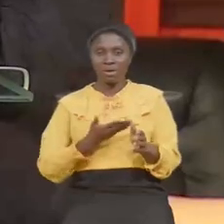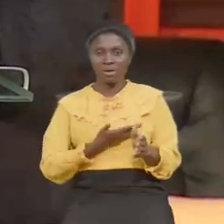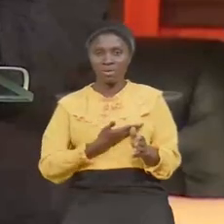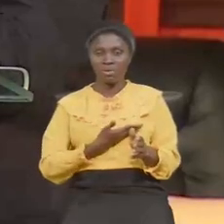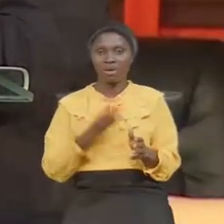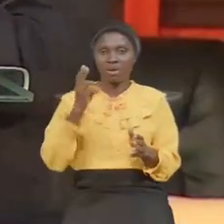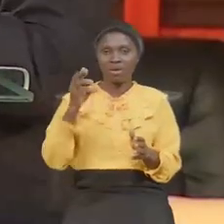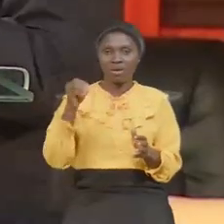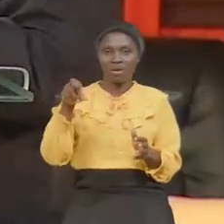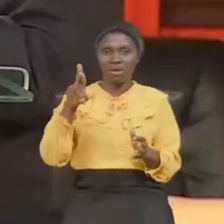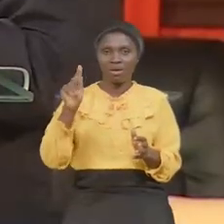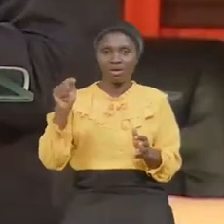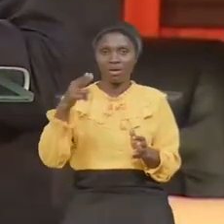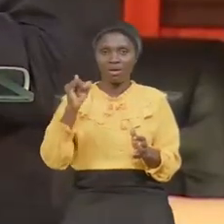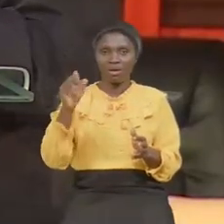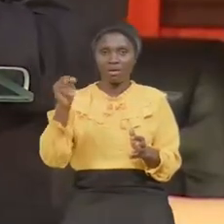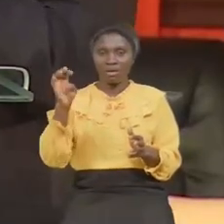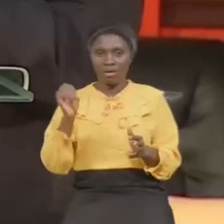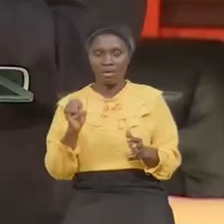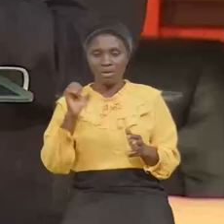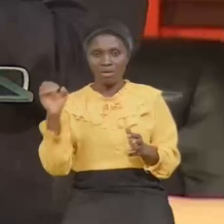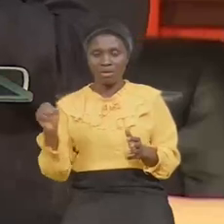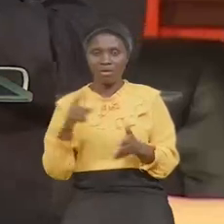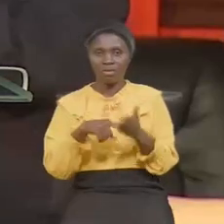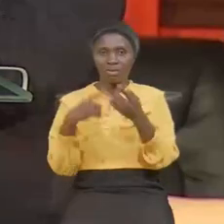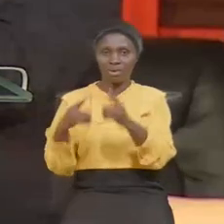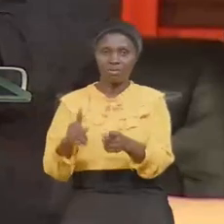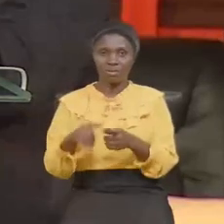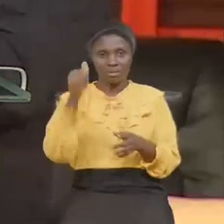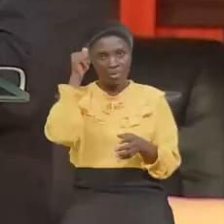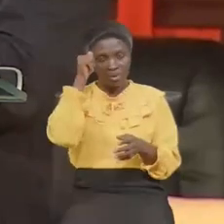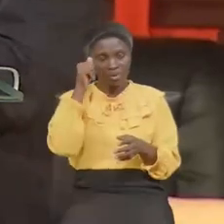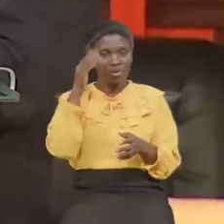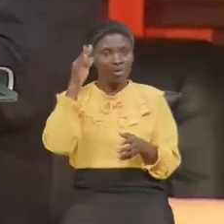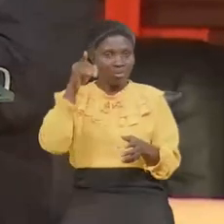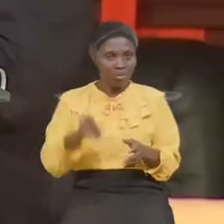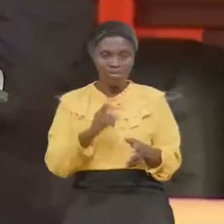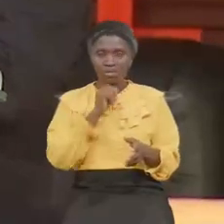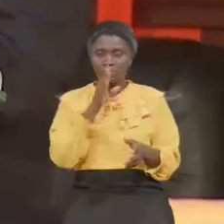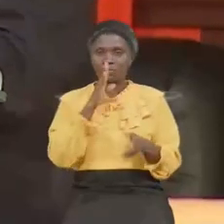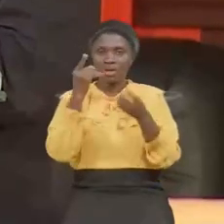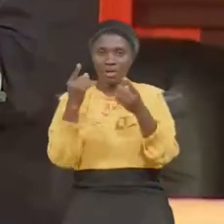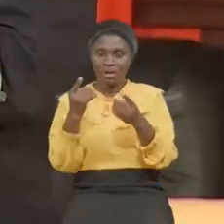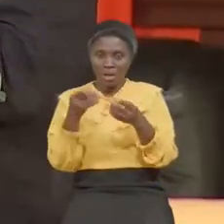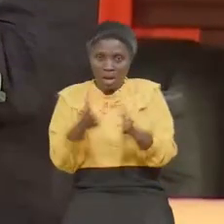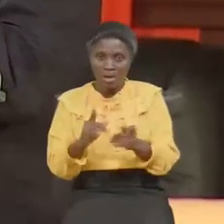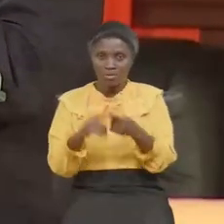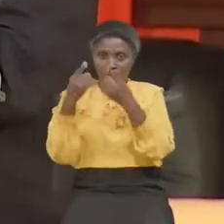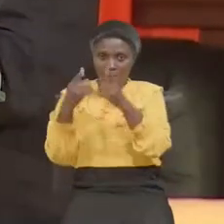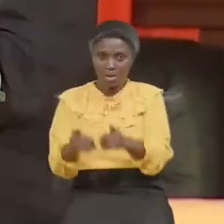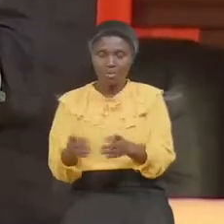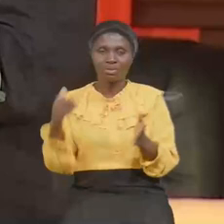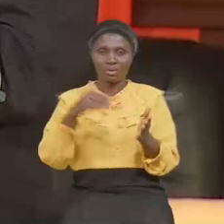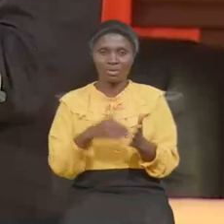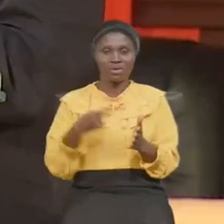Ève, ne doit plus être autorisé à se reproduire. Comme il nous rend dignes, nous ne devons plus glisser pour retomber. Nous ne devons